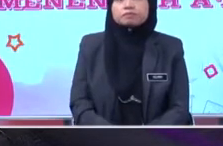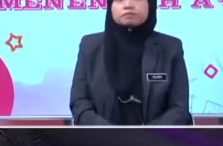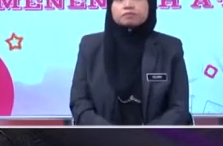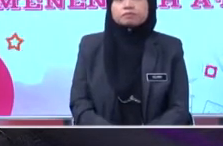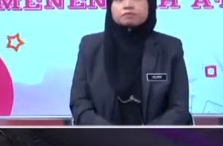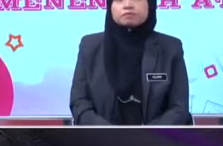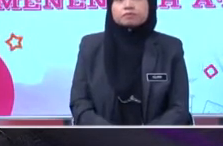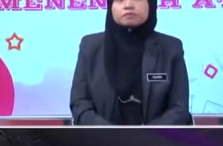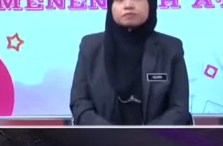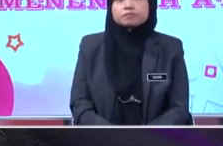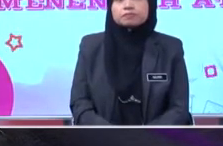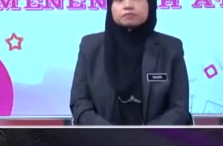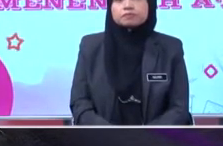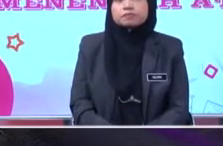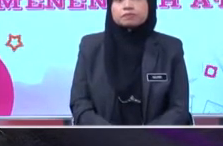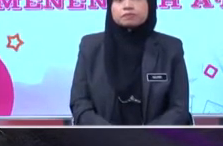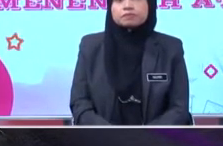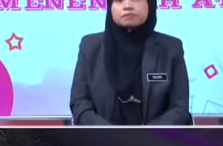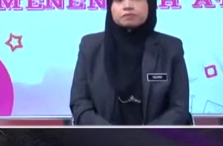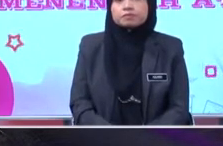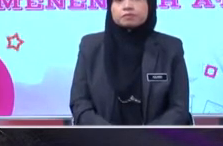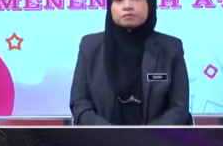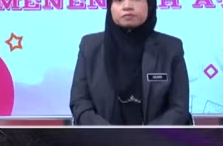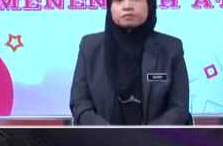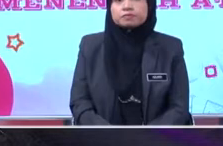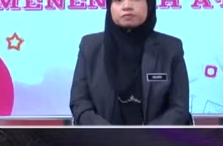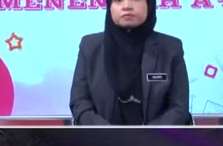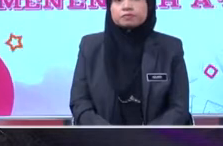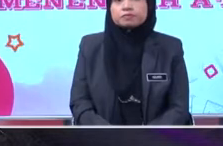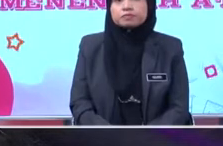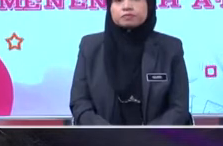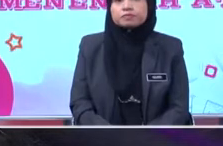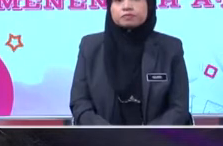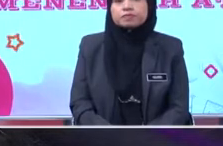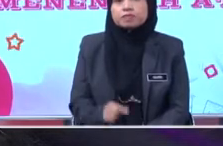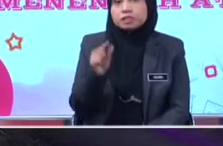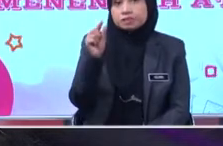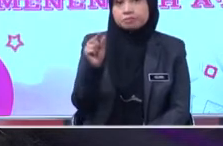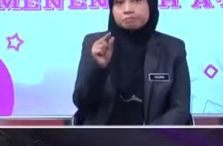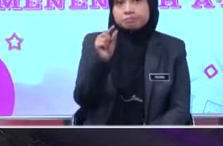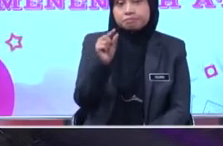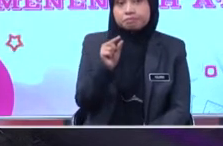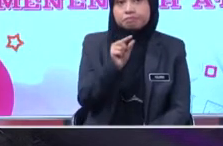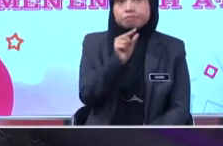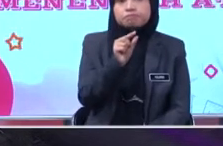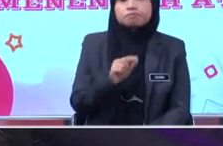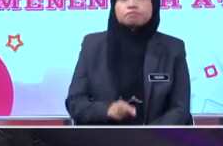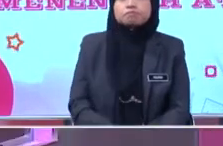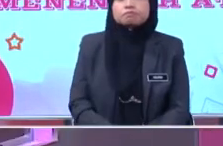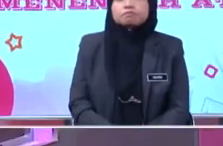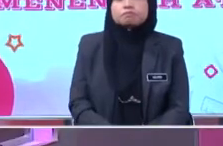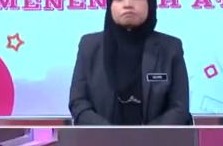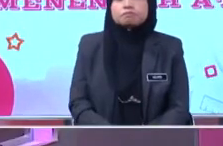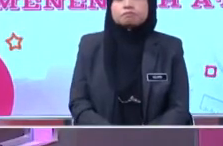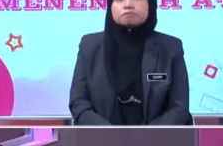Oke tunggu bohito toh Ika hpnya nih